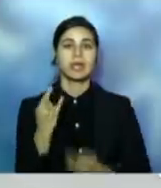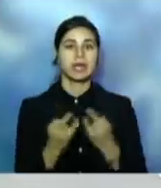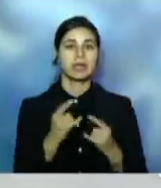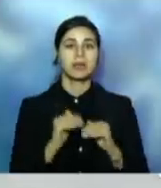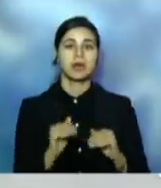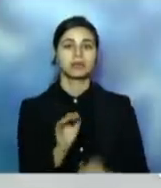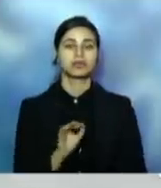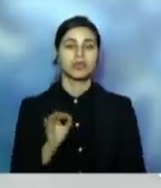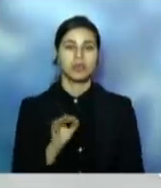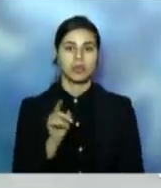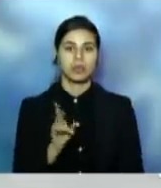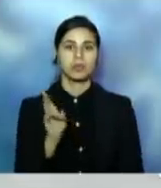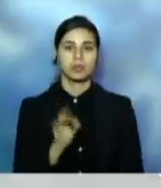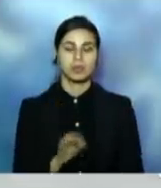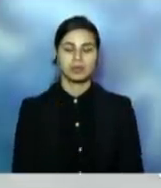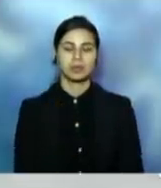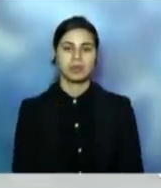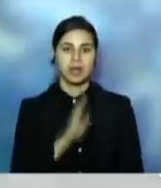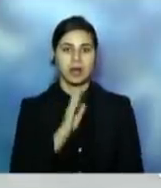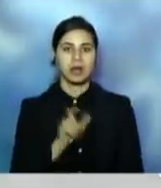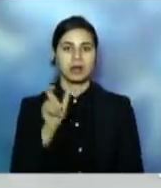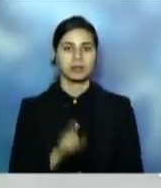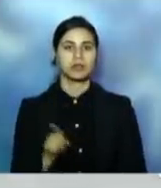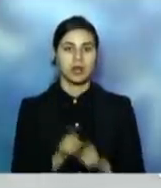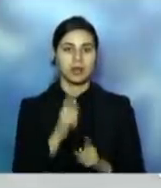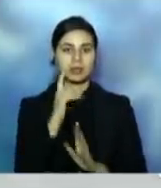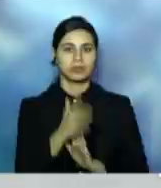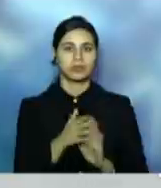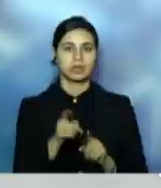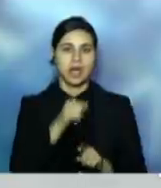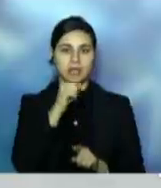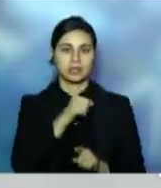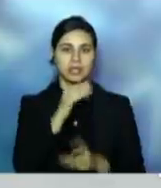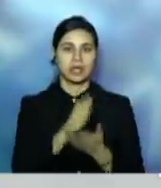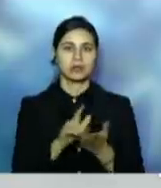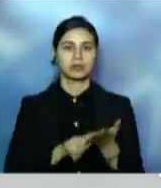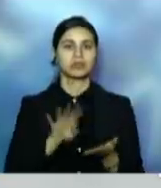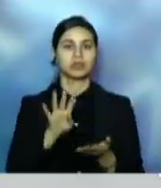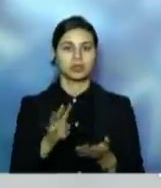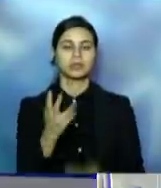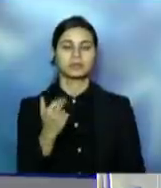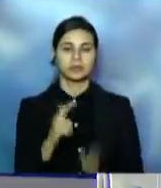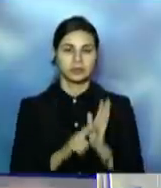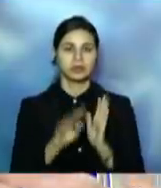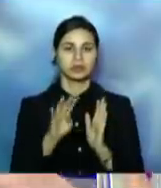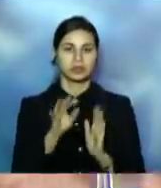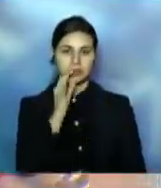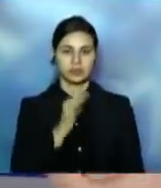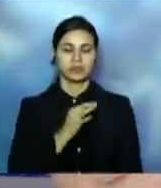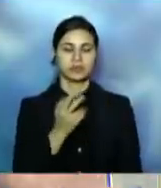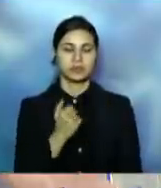ბავშვებს და მოზარდებს ეხება, მაგრამ ქალბატონი როგორც მიხვდი, ცოტა ასაკი აქვს, ხო? 74. 74